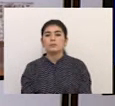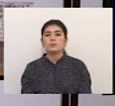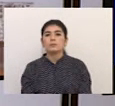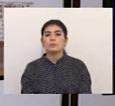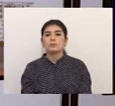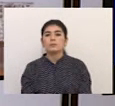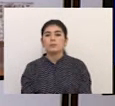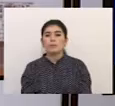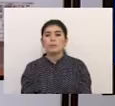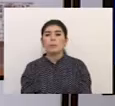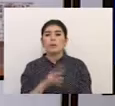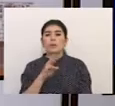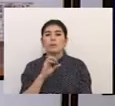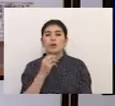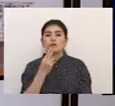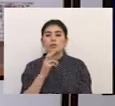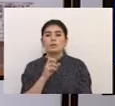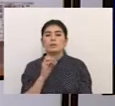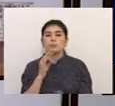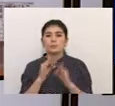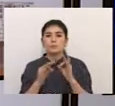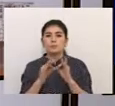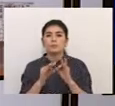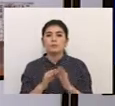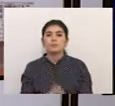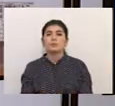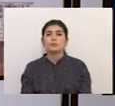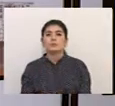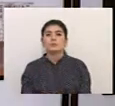Mana mashqdagi gaplar. Tekshirib oling.